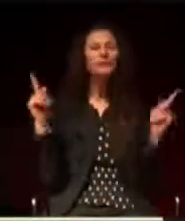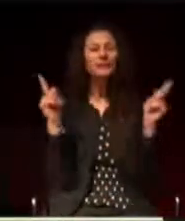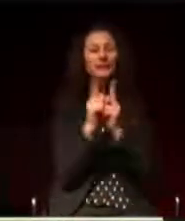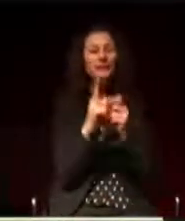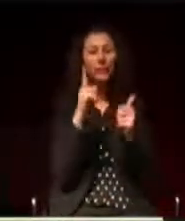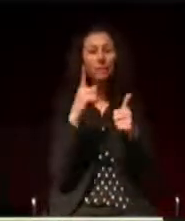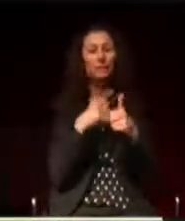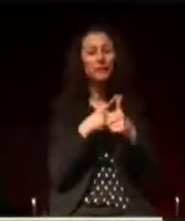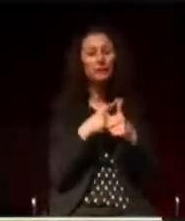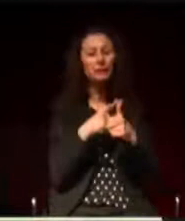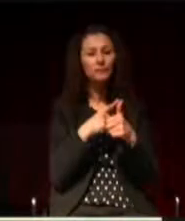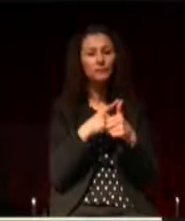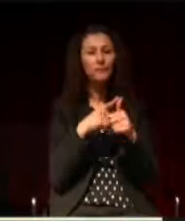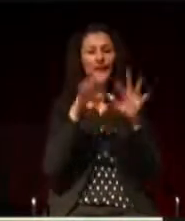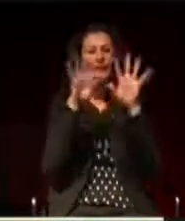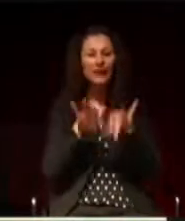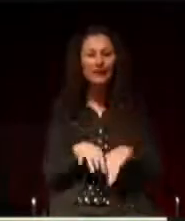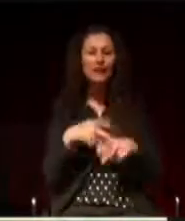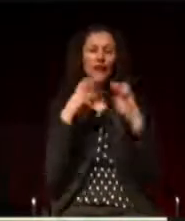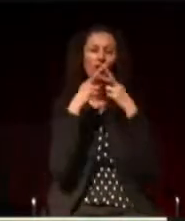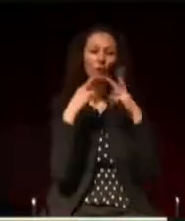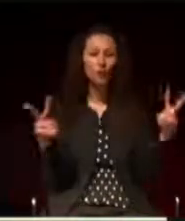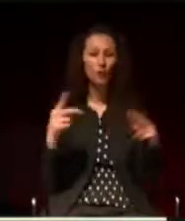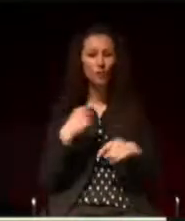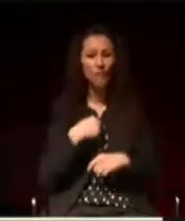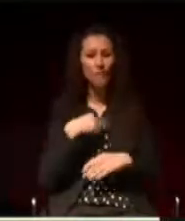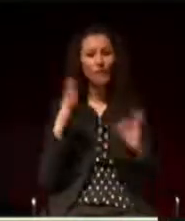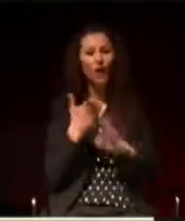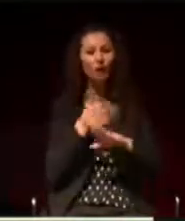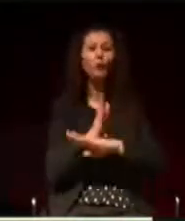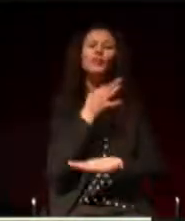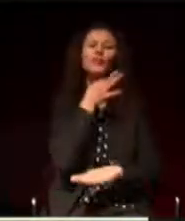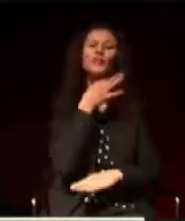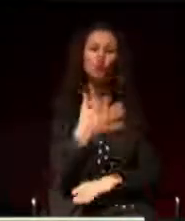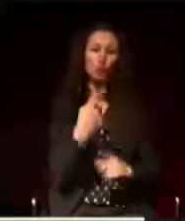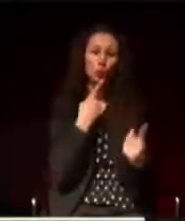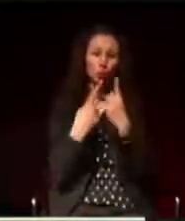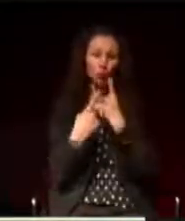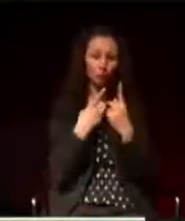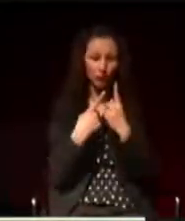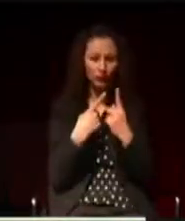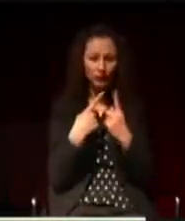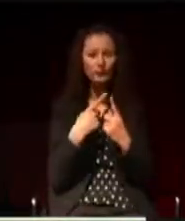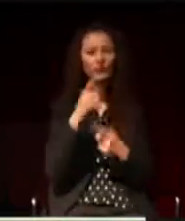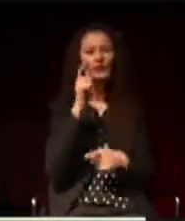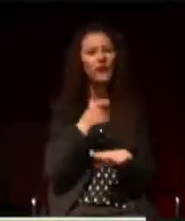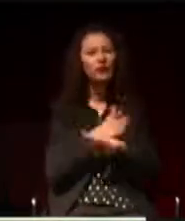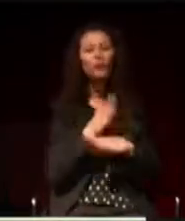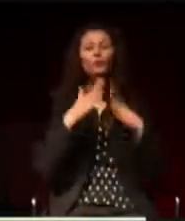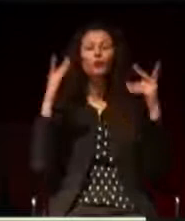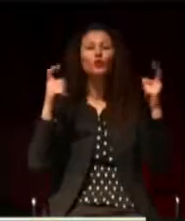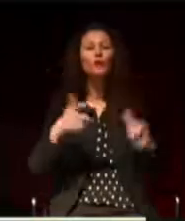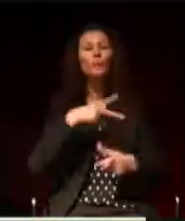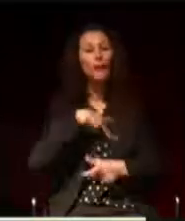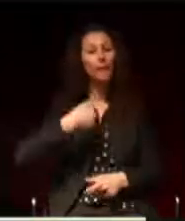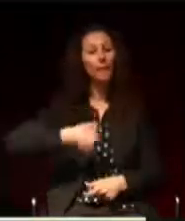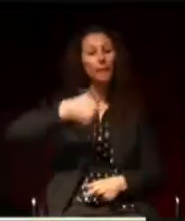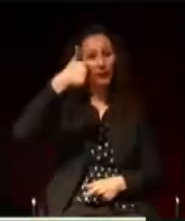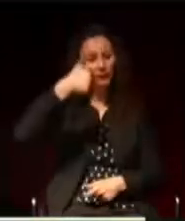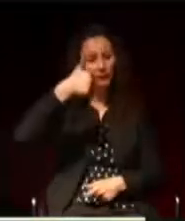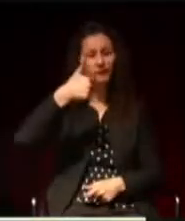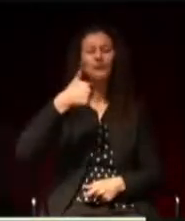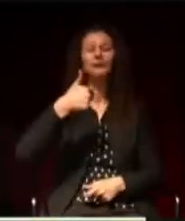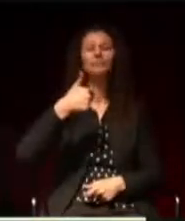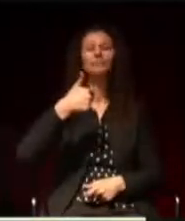bir yazılı açıklama, daha doğrusu bir teşekkür konuşması. Gerçi Büyükşehir Belediye Başkanımız